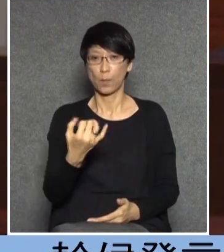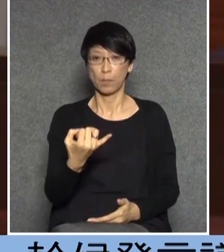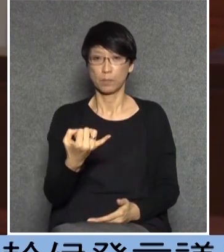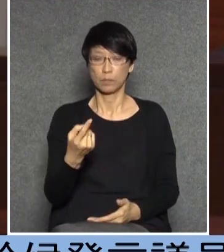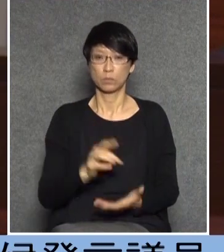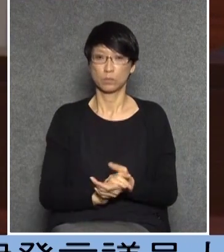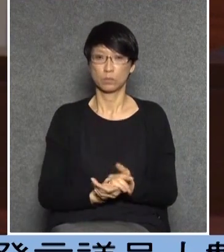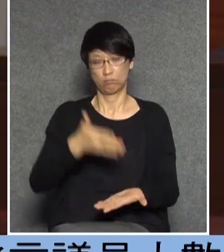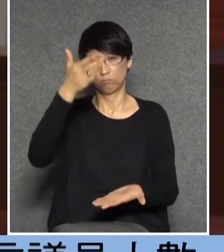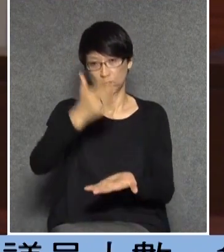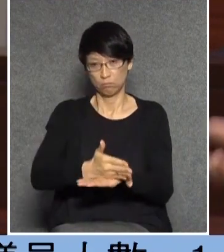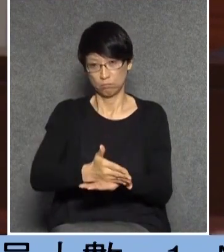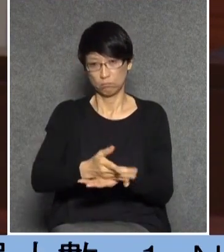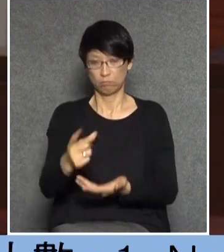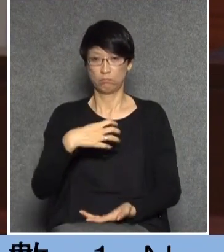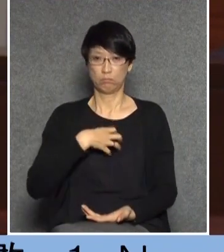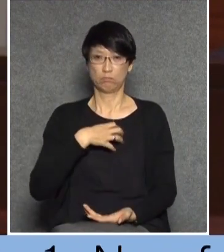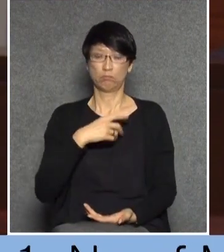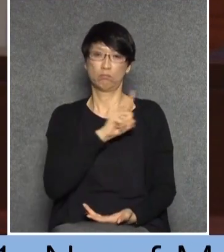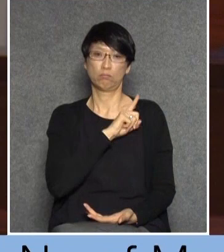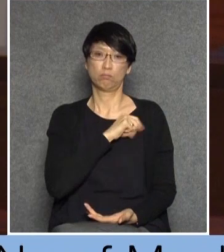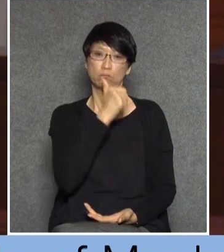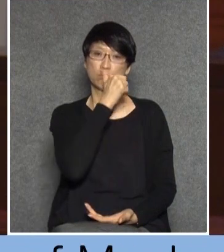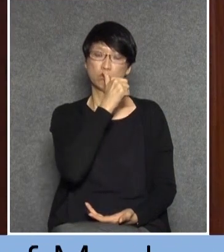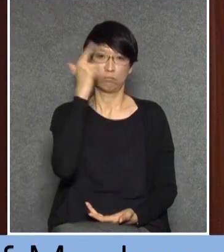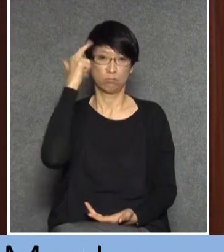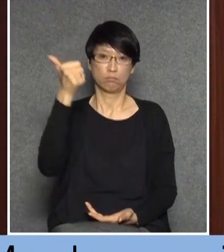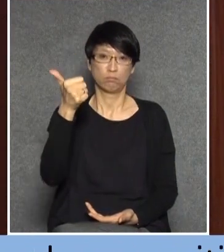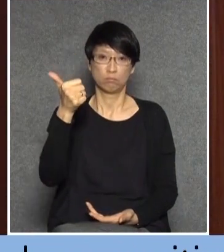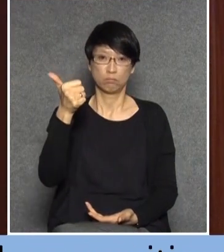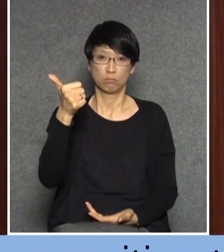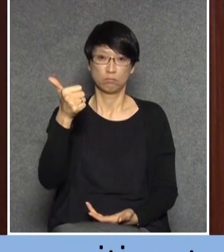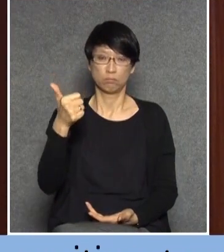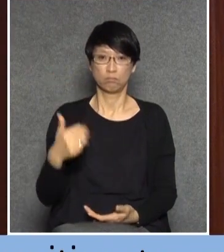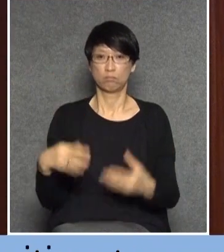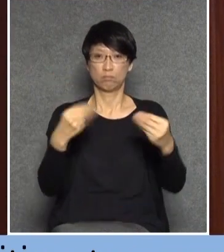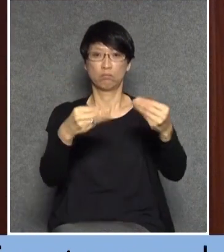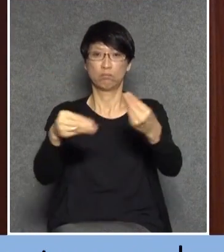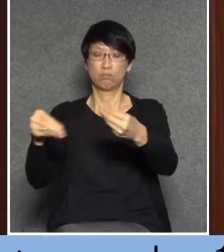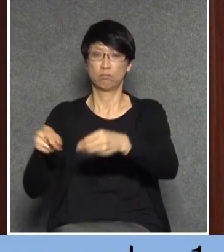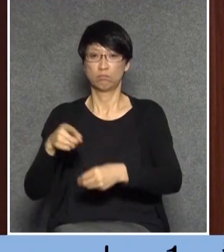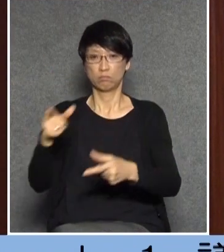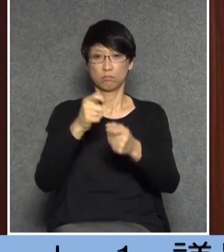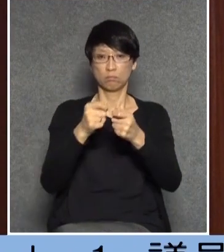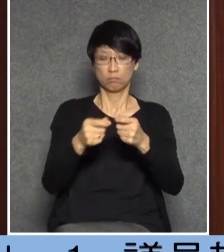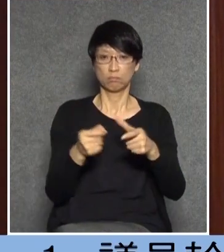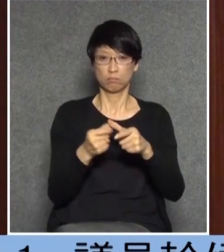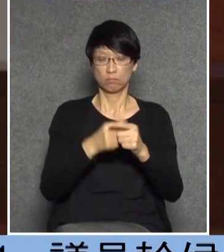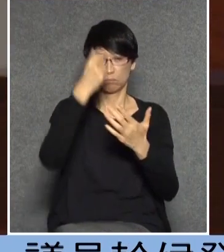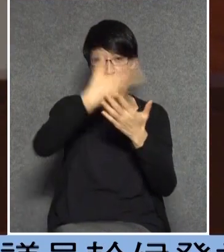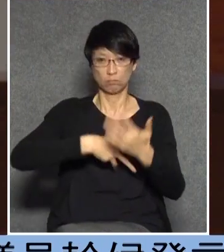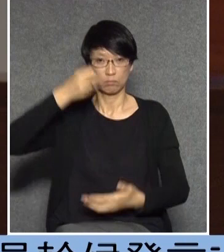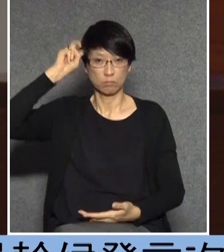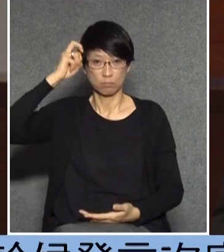你限住，跟住你又覺得自己很英明，是不是？還要教訓人，你那些資料公共政策研究，